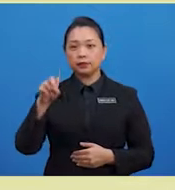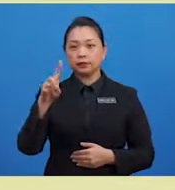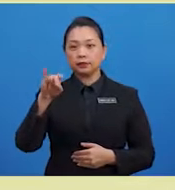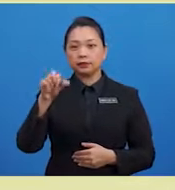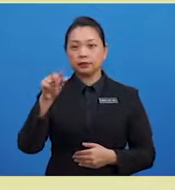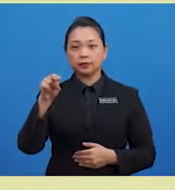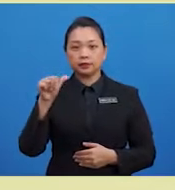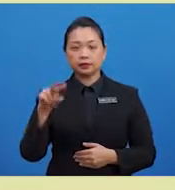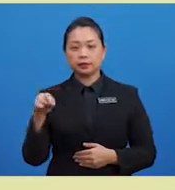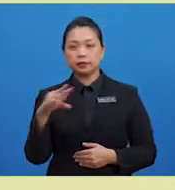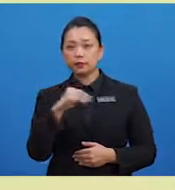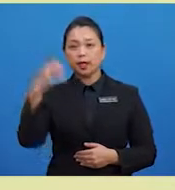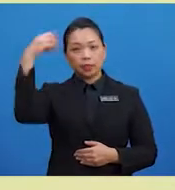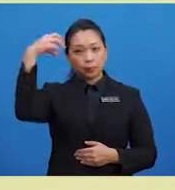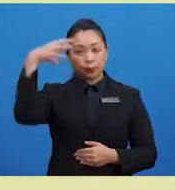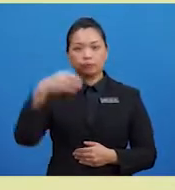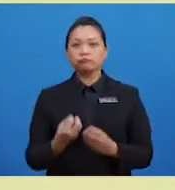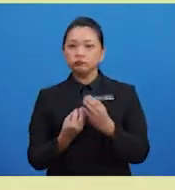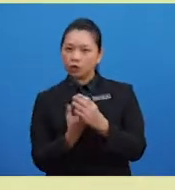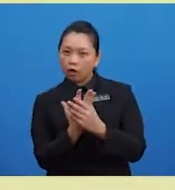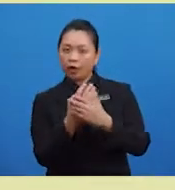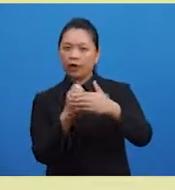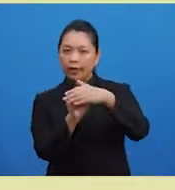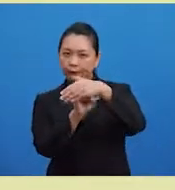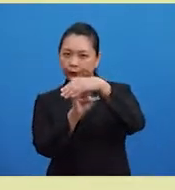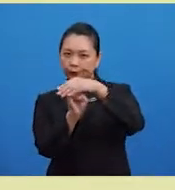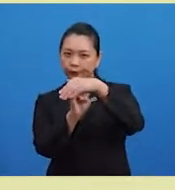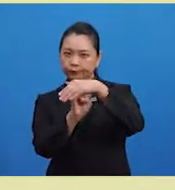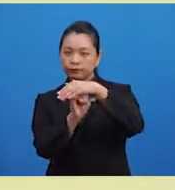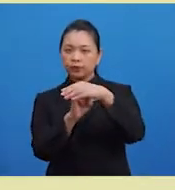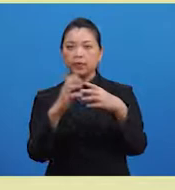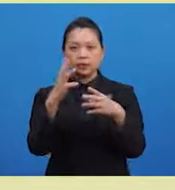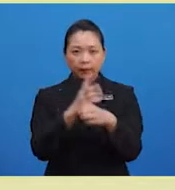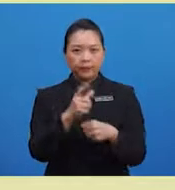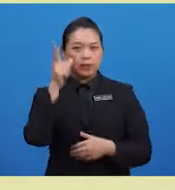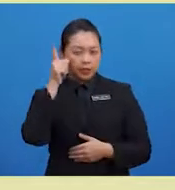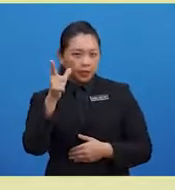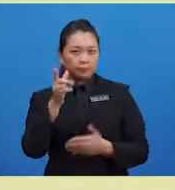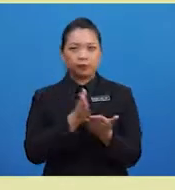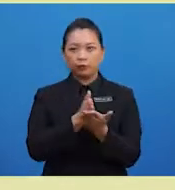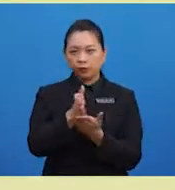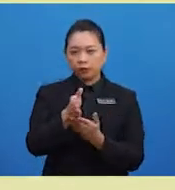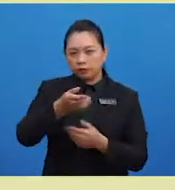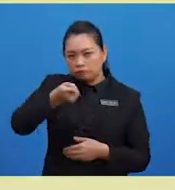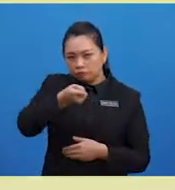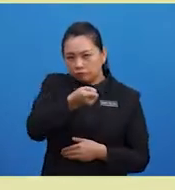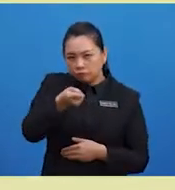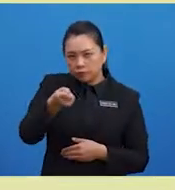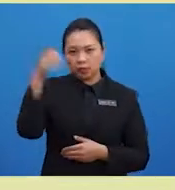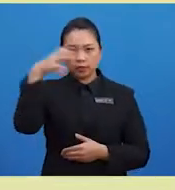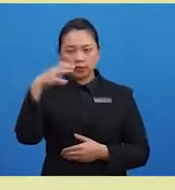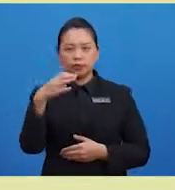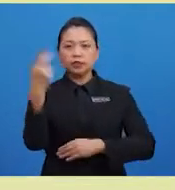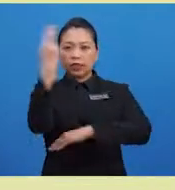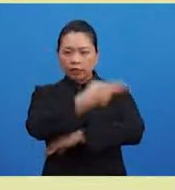pendianan. Pertumbuhan embrio dapat dilihat melalui penyuluhan cahaya terhadap telur tetasan